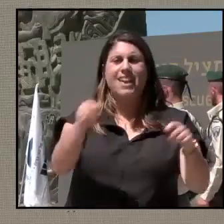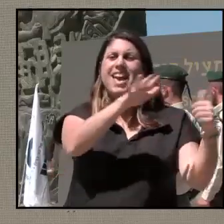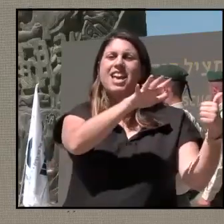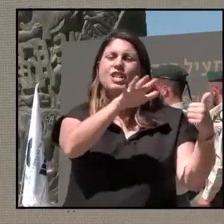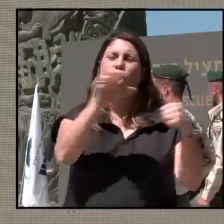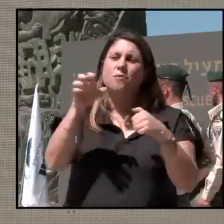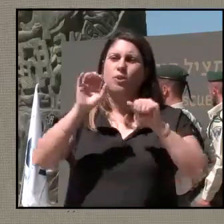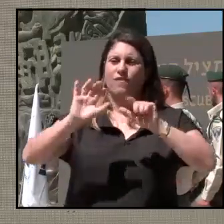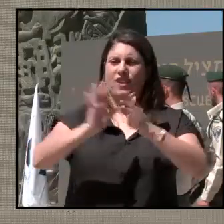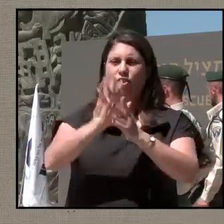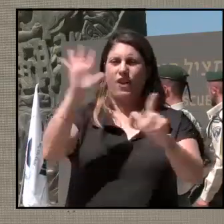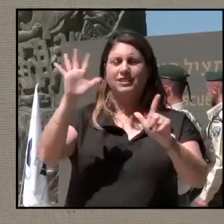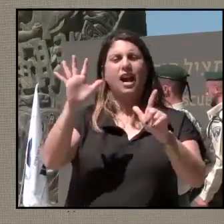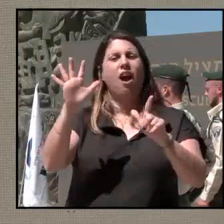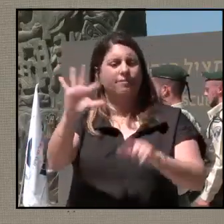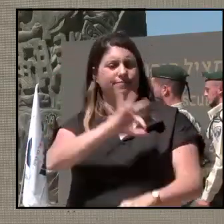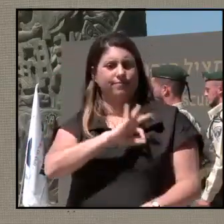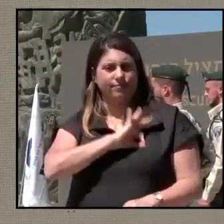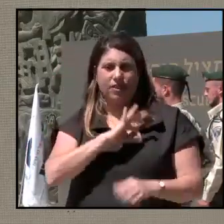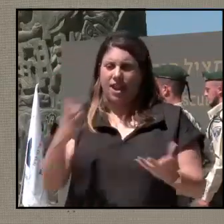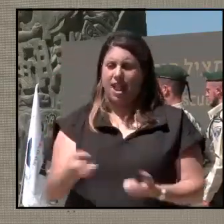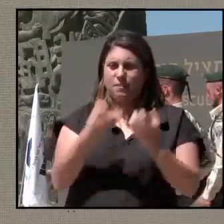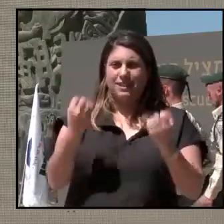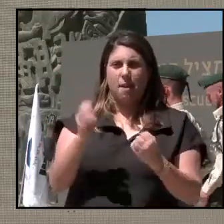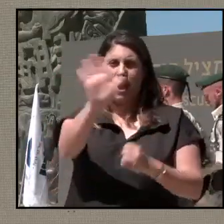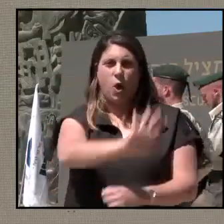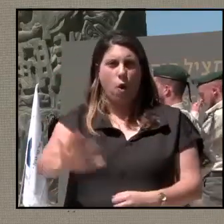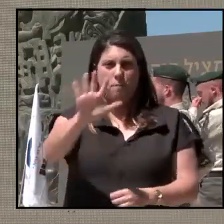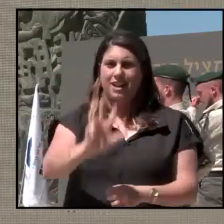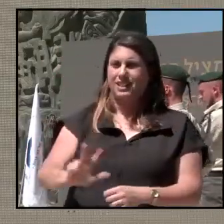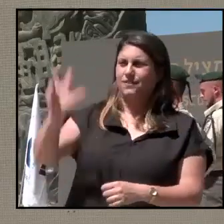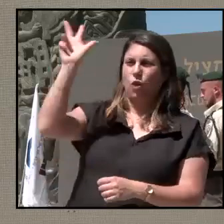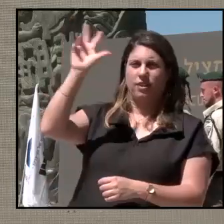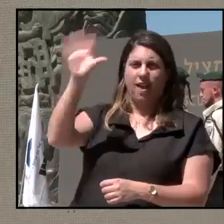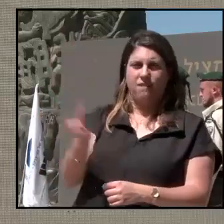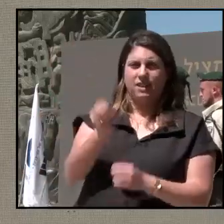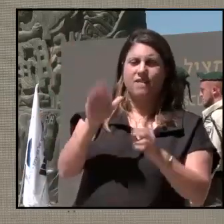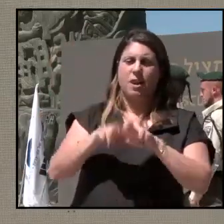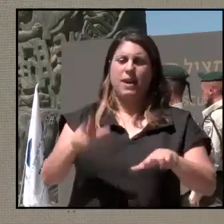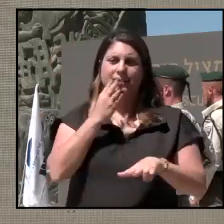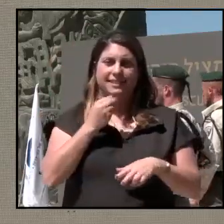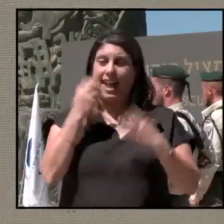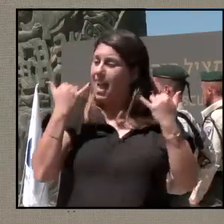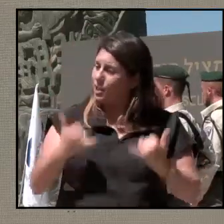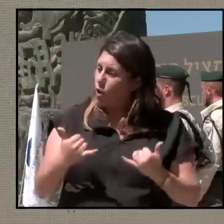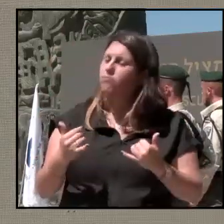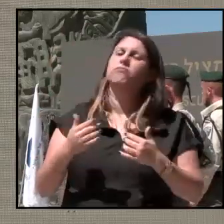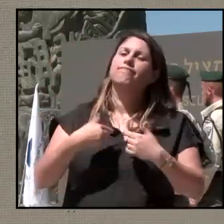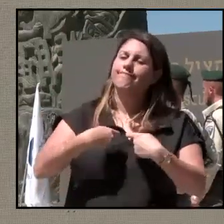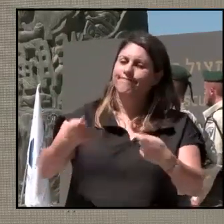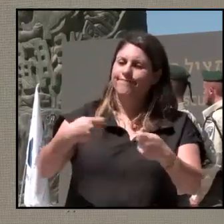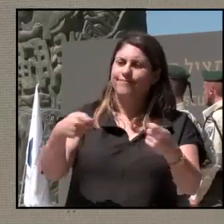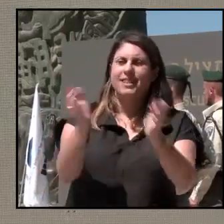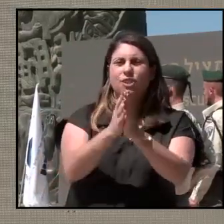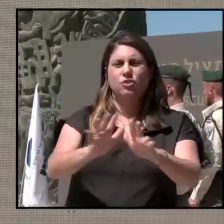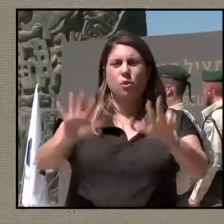617 אותות למצילים מרחבי אירופה, צפון אפריקה וארץ ישראל. נעניק היום אותות